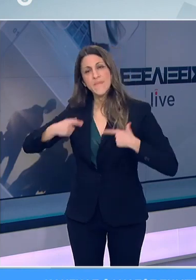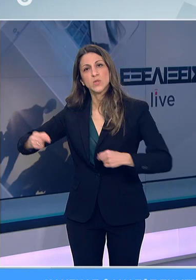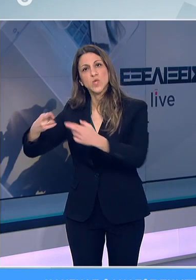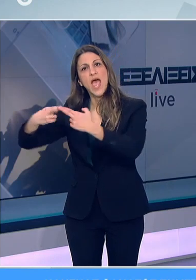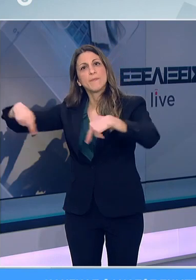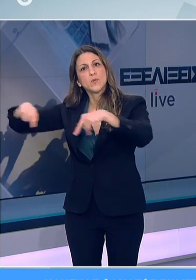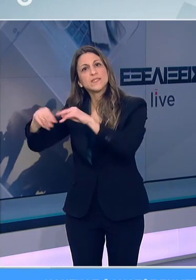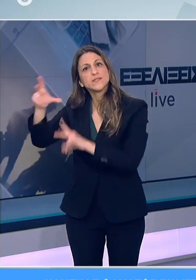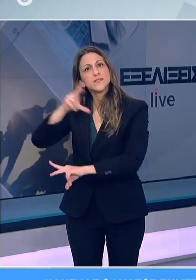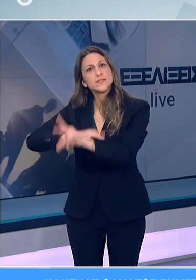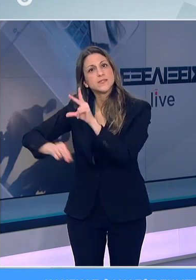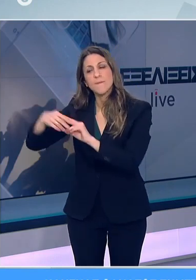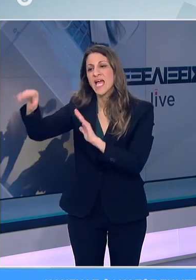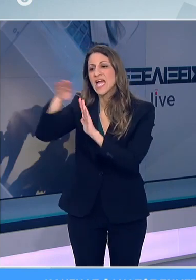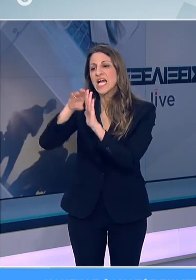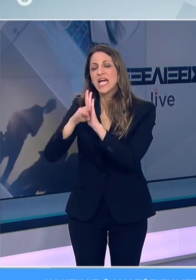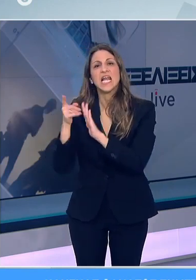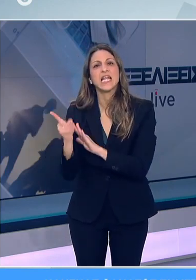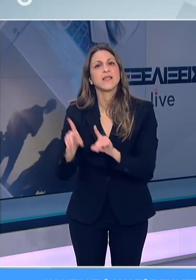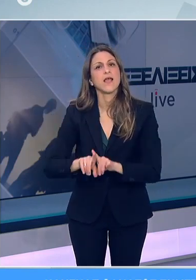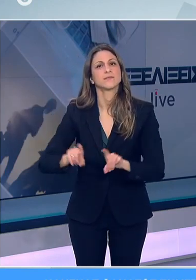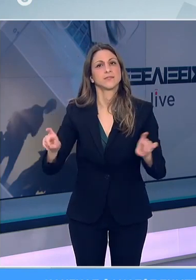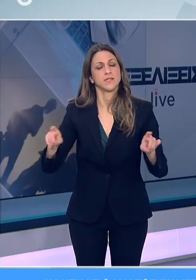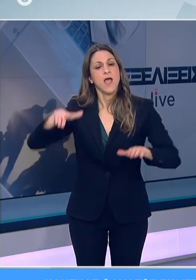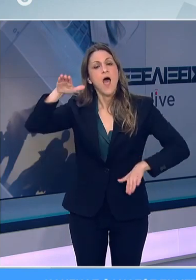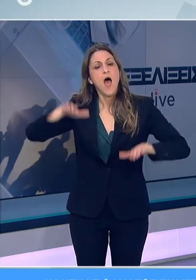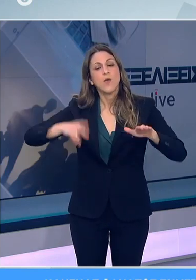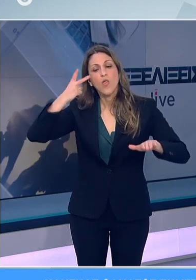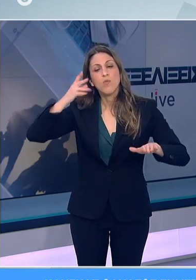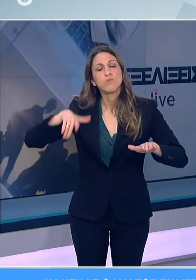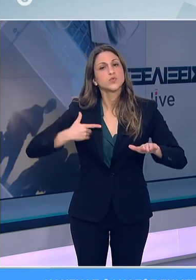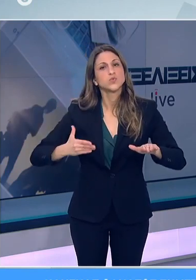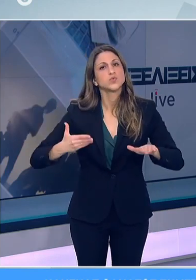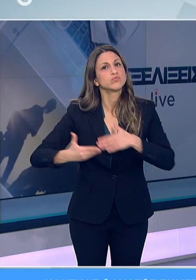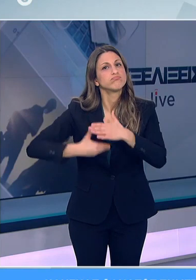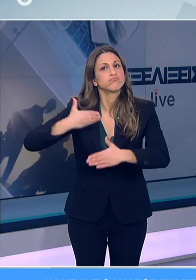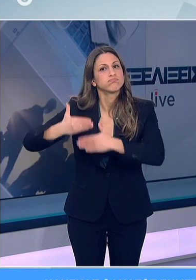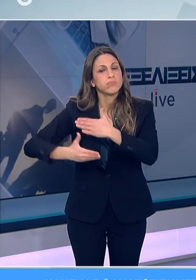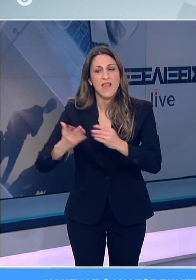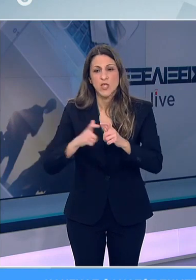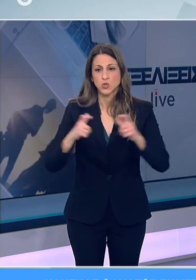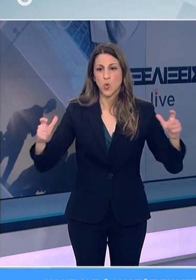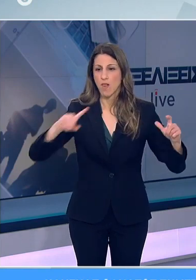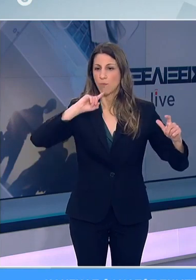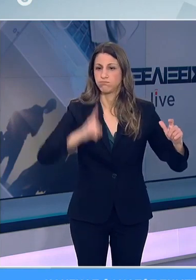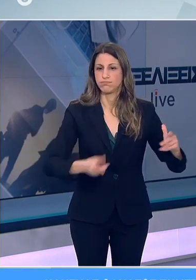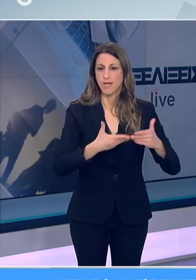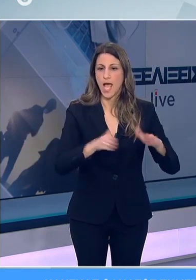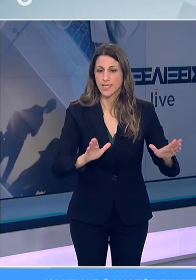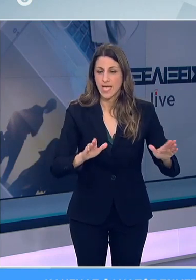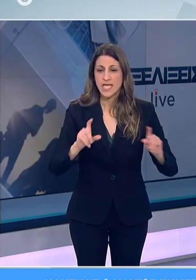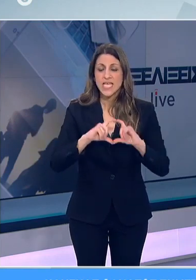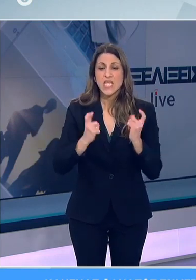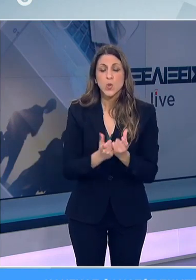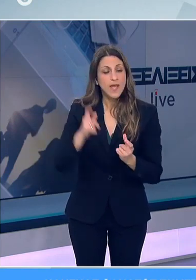αν θα ανοίξουν τα σχολεία ή όχι εξαρτώνται πάρα πολύ και από το τι επηρεάζεται και τι ακολουθεί αυτό το άνοιγμα των σχολείων, τις οικογένειες